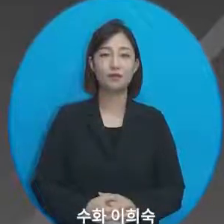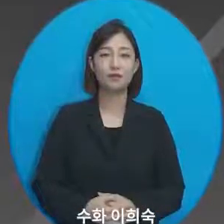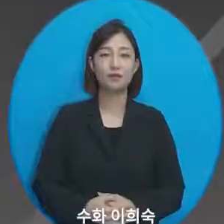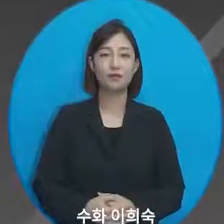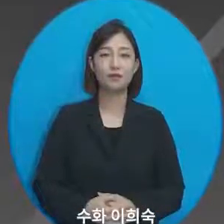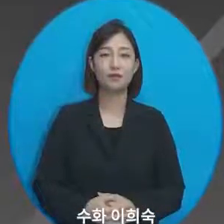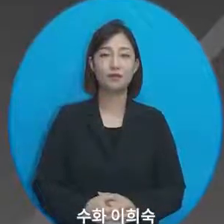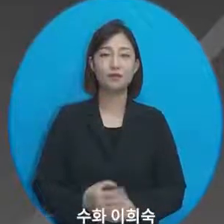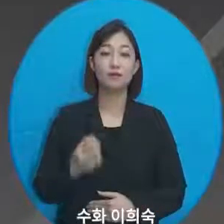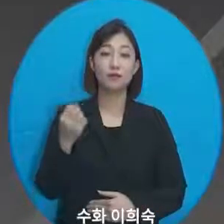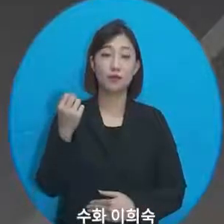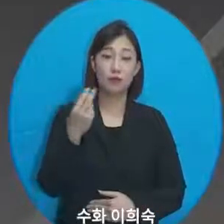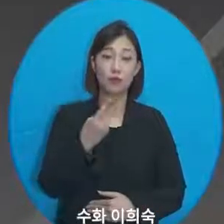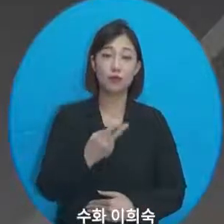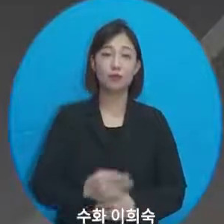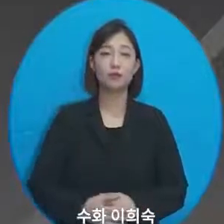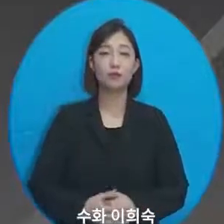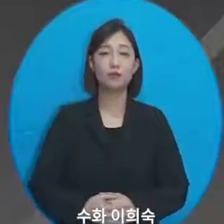또한